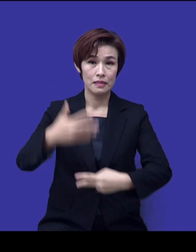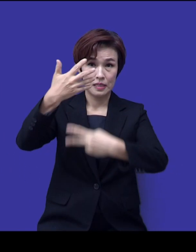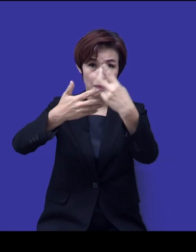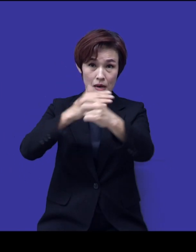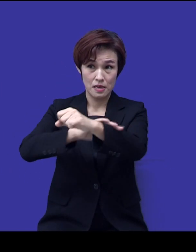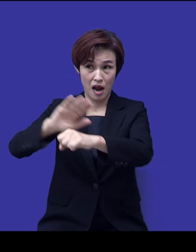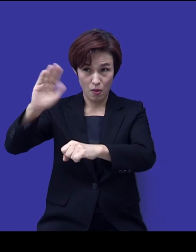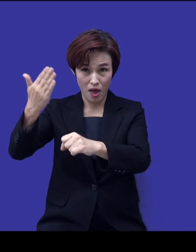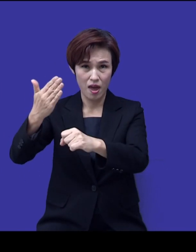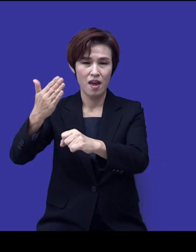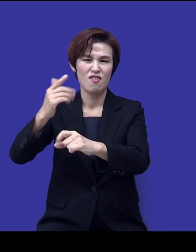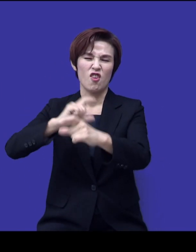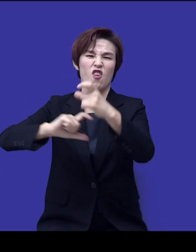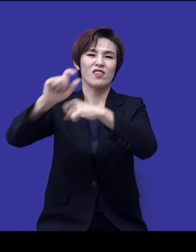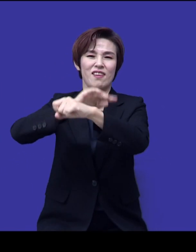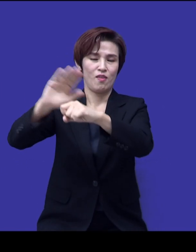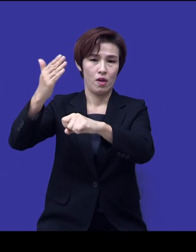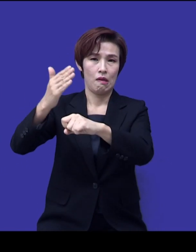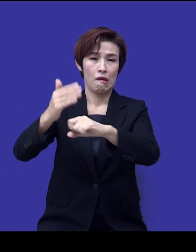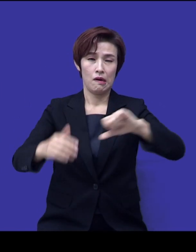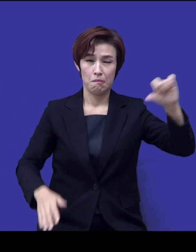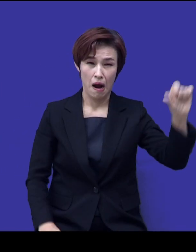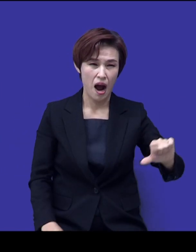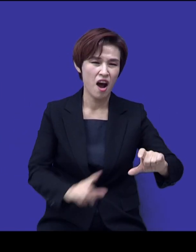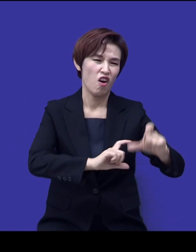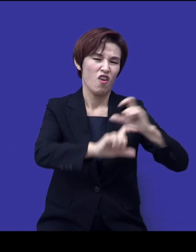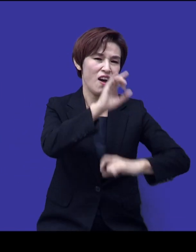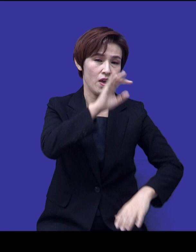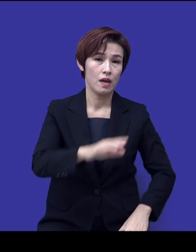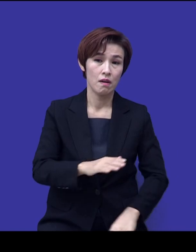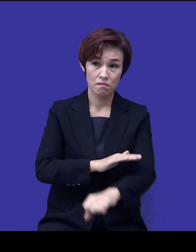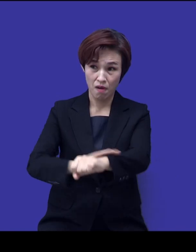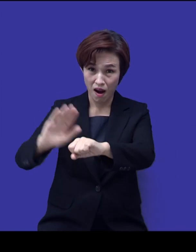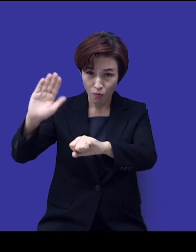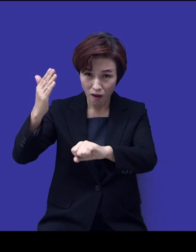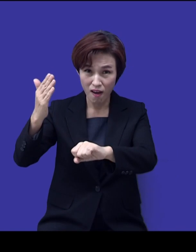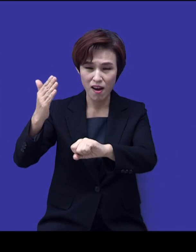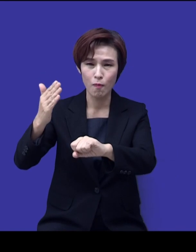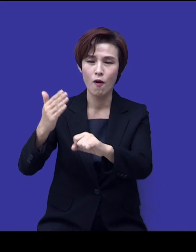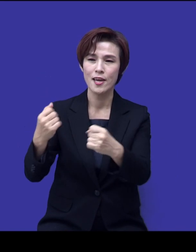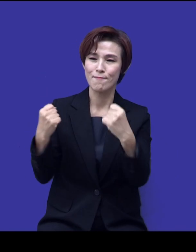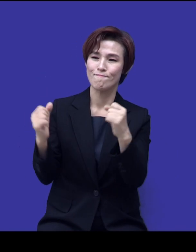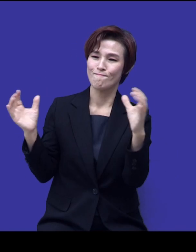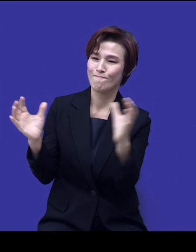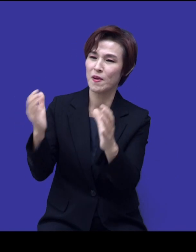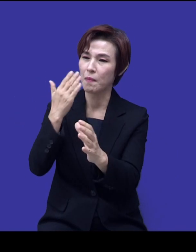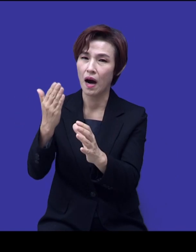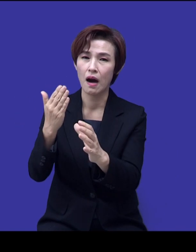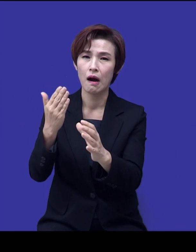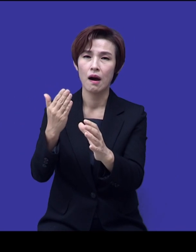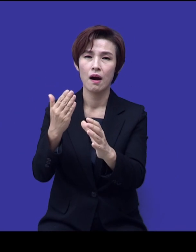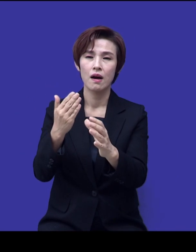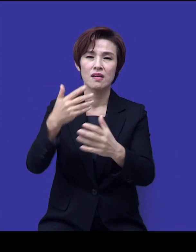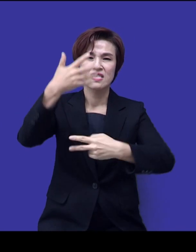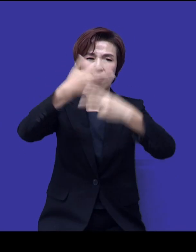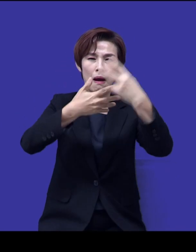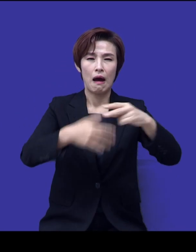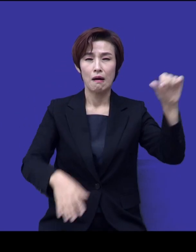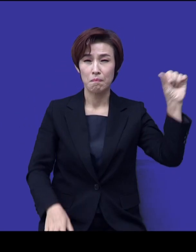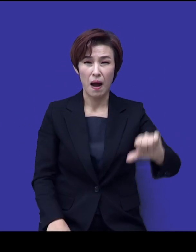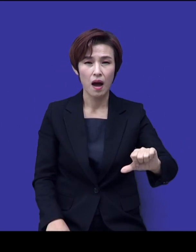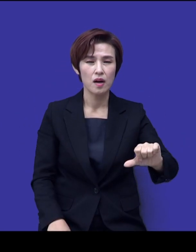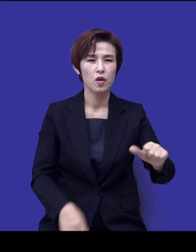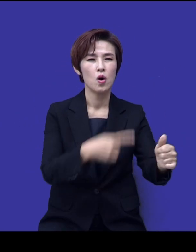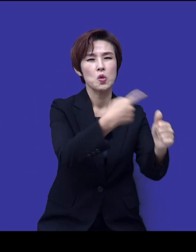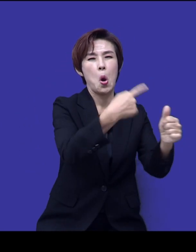예. 안 되면 더 안 돼요. 예. 뭐냐면 잘 되면 서로 막 의지를 합니다. 잘 북두다 주는데 예, 예, 못 되면 욕하기 시작해. 맞아요, 너 때문에 안 돼. 맞아.